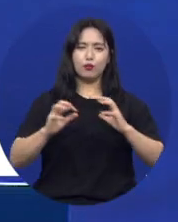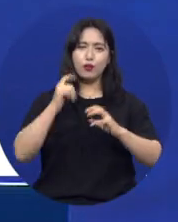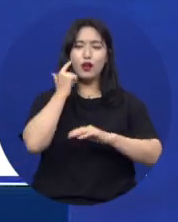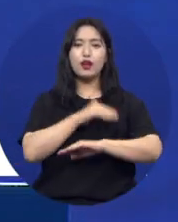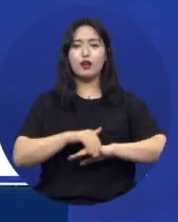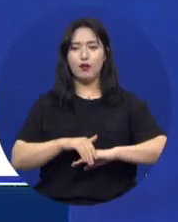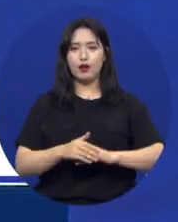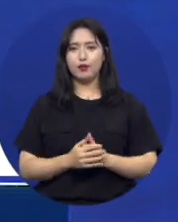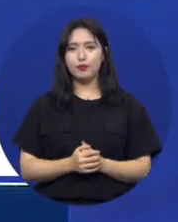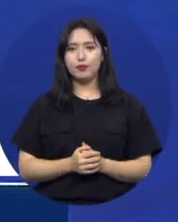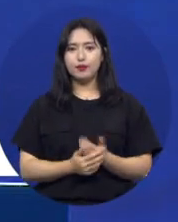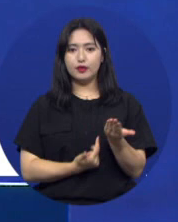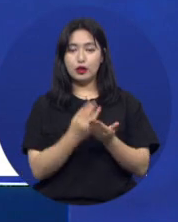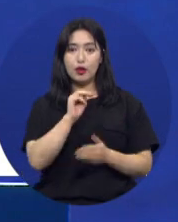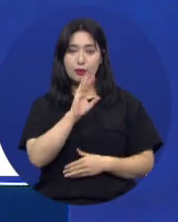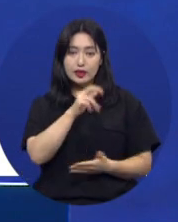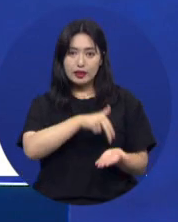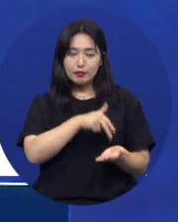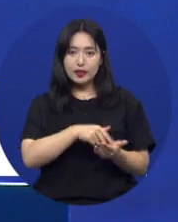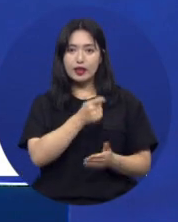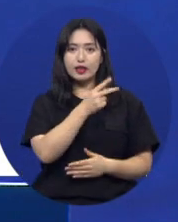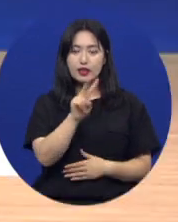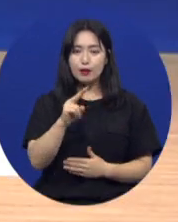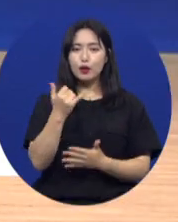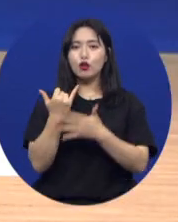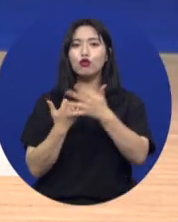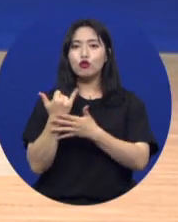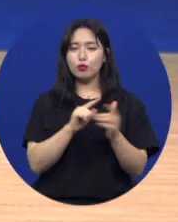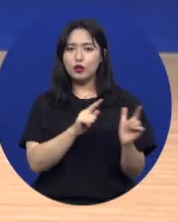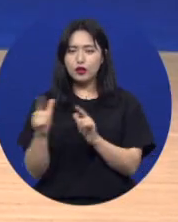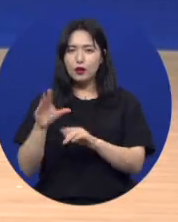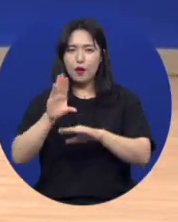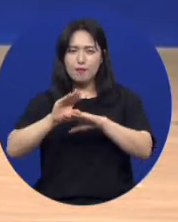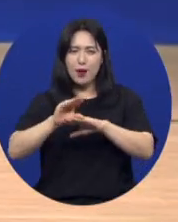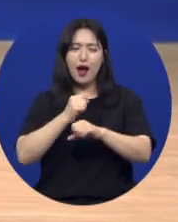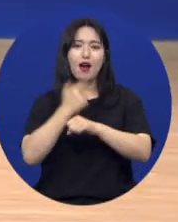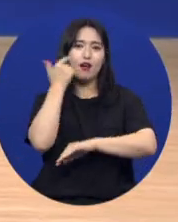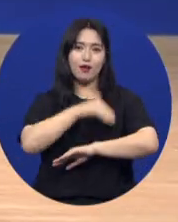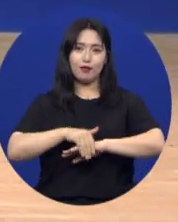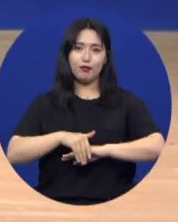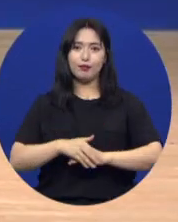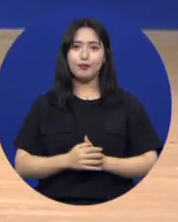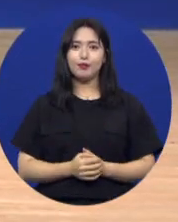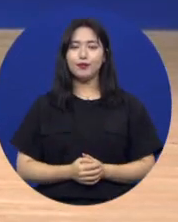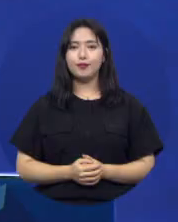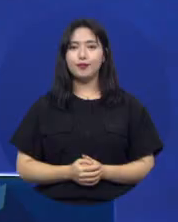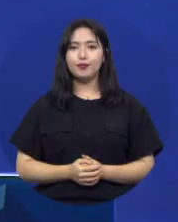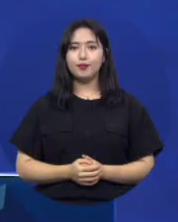예정입니다. 제주 MBC는 텔레비전과 유튜브 채널로 토론회를 생중계합니다.